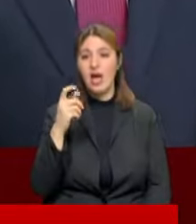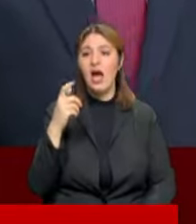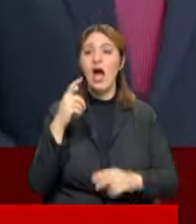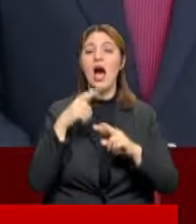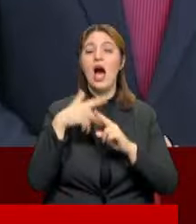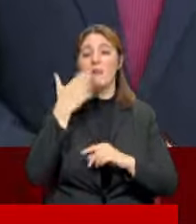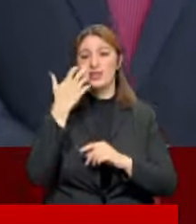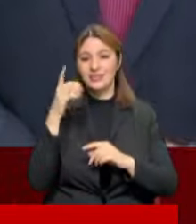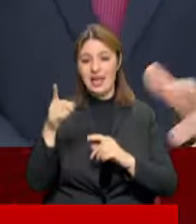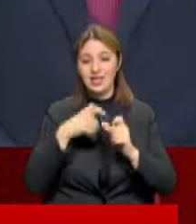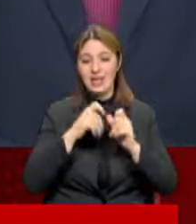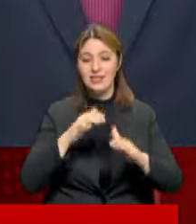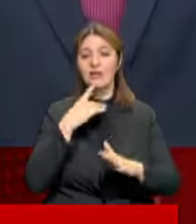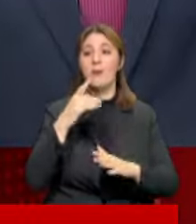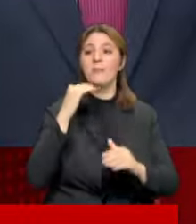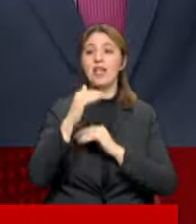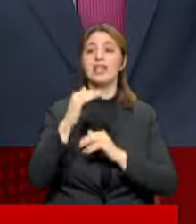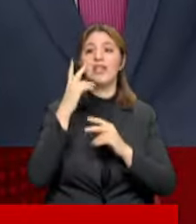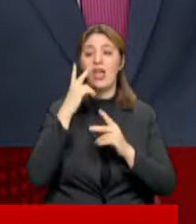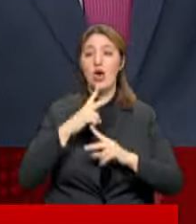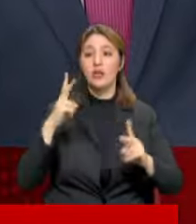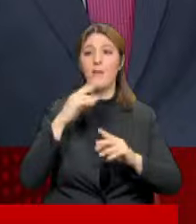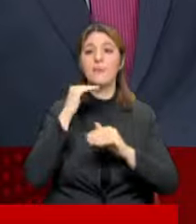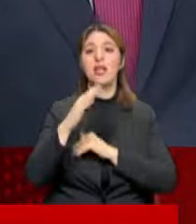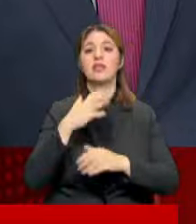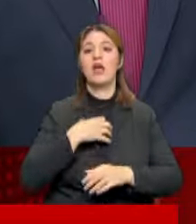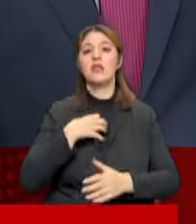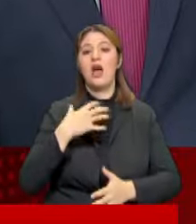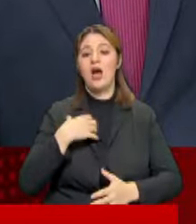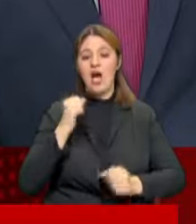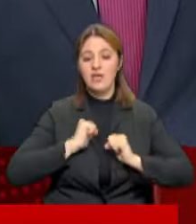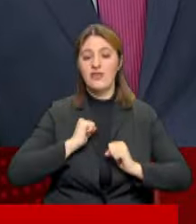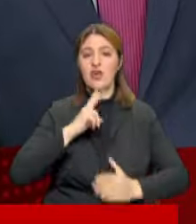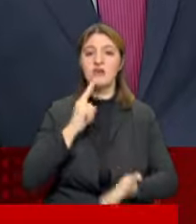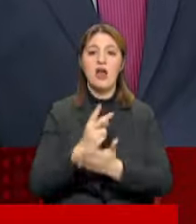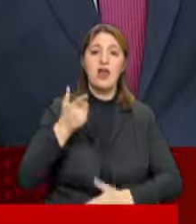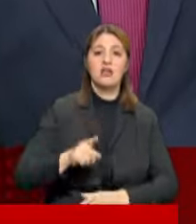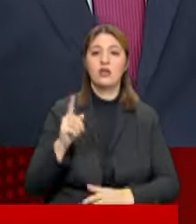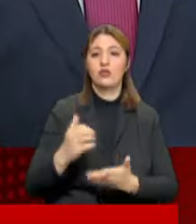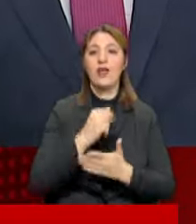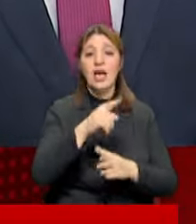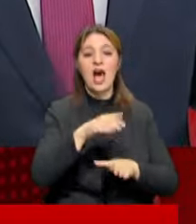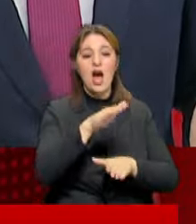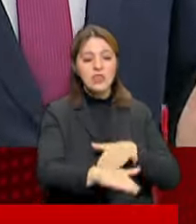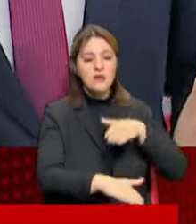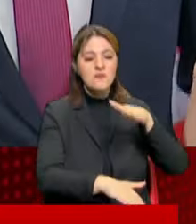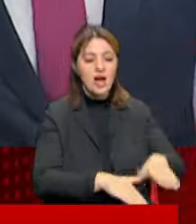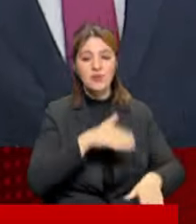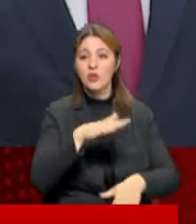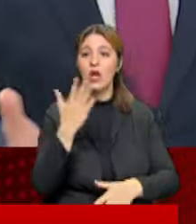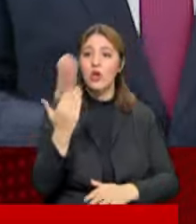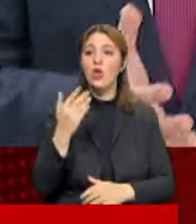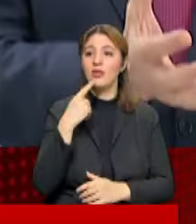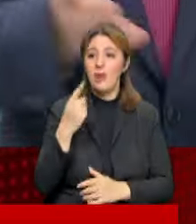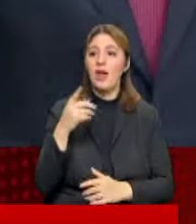genelgesinde der ki milletin istiklalini milletin azim ve kararı kurtaracaktır ne demek adım adım taşlarını Döş demek bu padişah